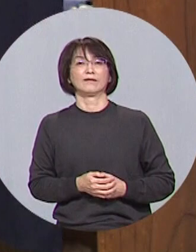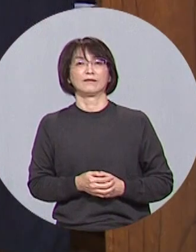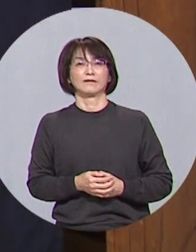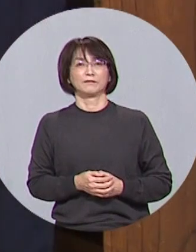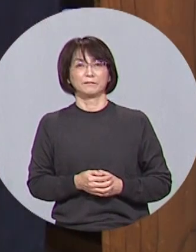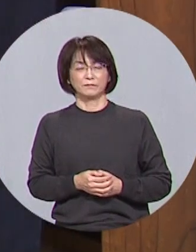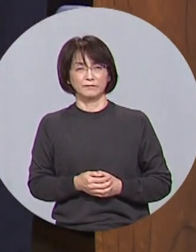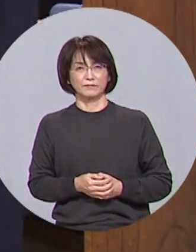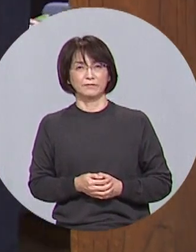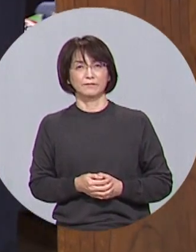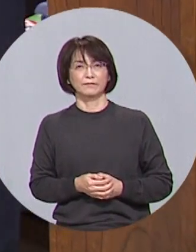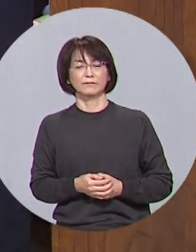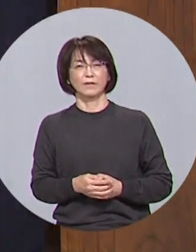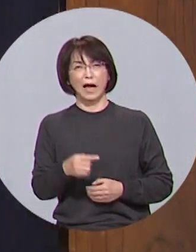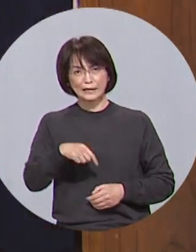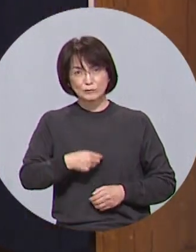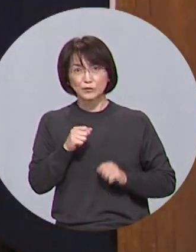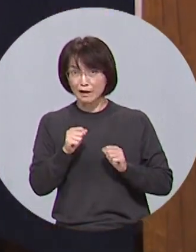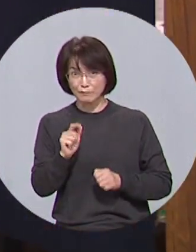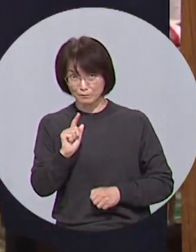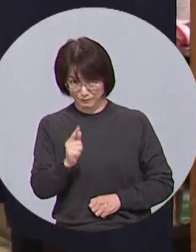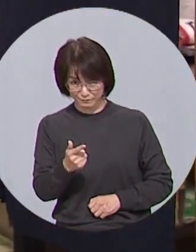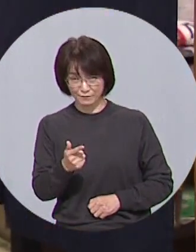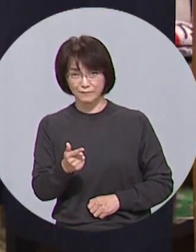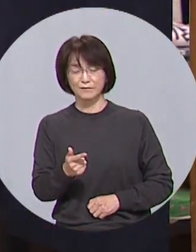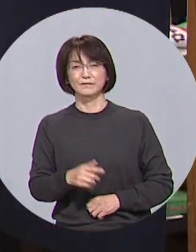ね、やりそう。 自分がやね、自分がやんないの。